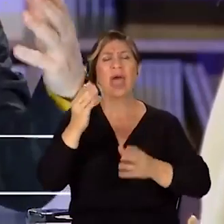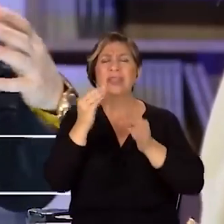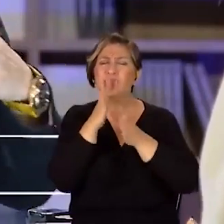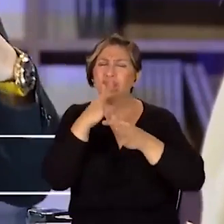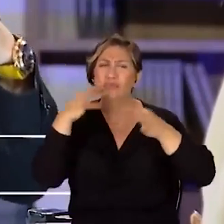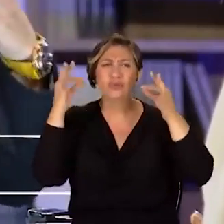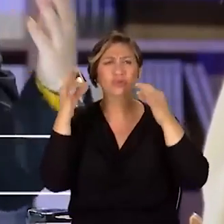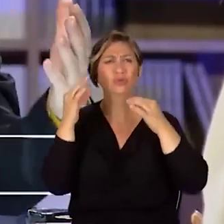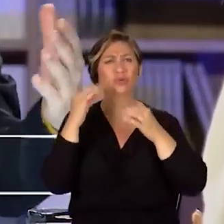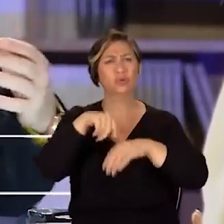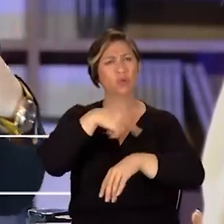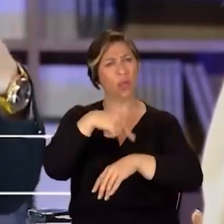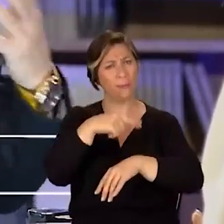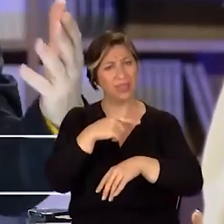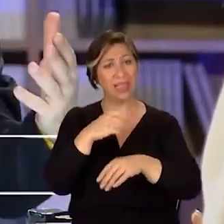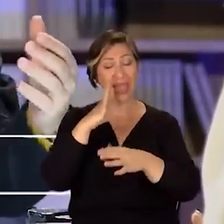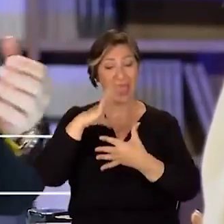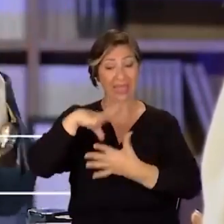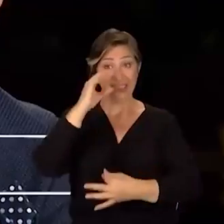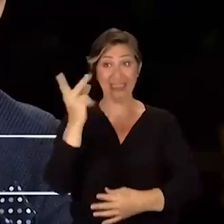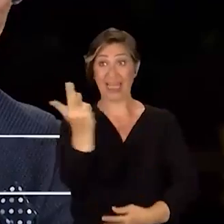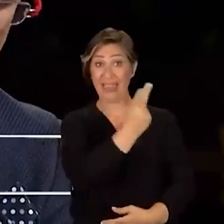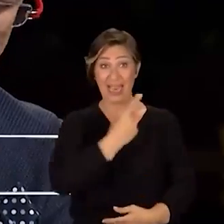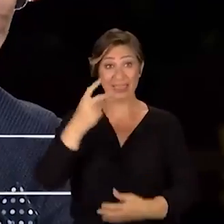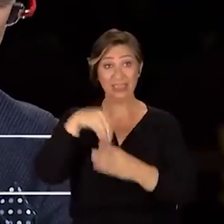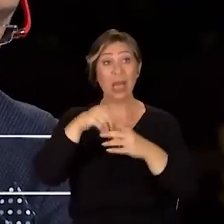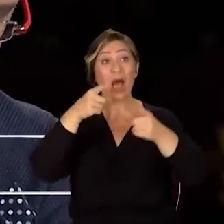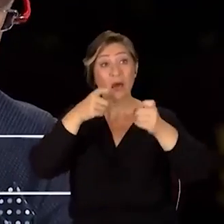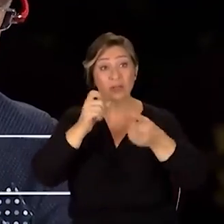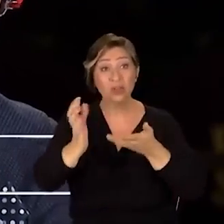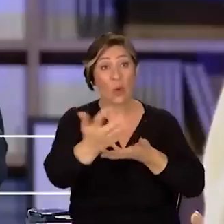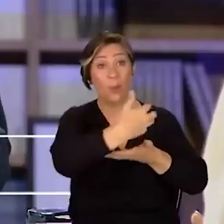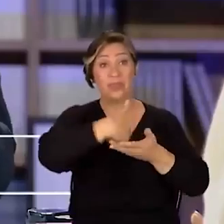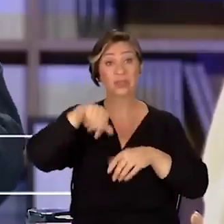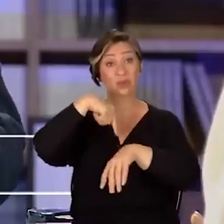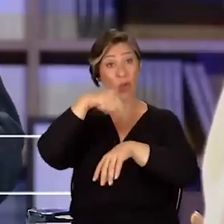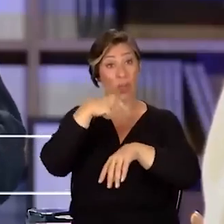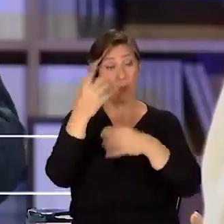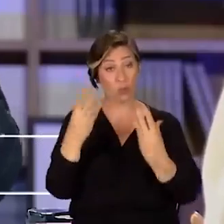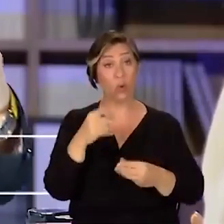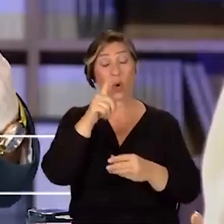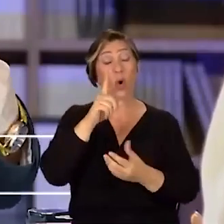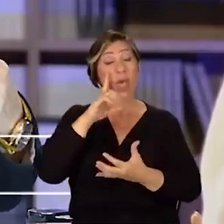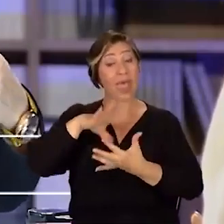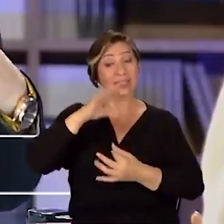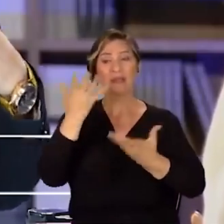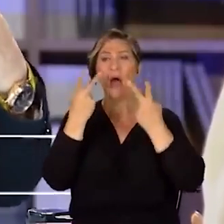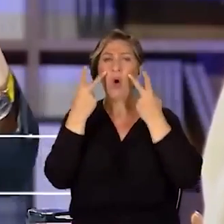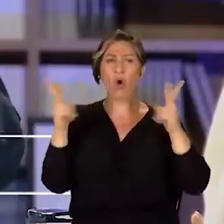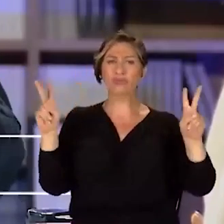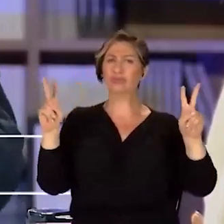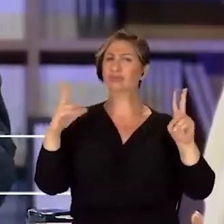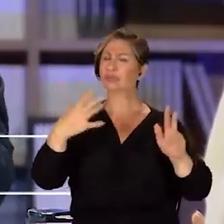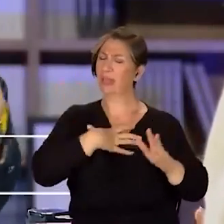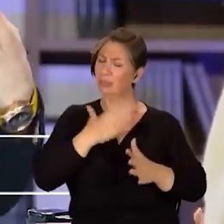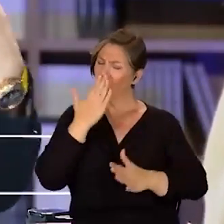mutlu dönemin insanlık için avcı toplayıcı dönem olduğunu, o insanların orada daha özgür,